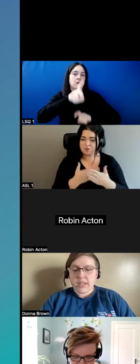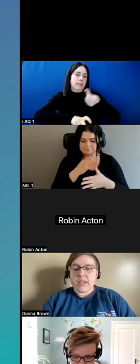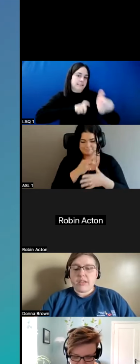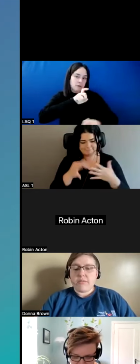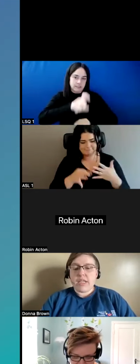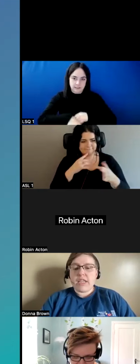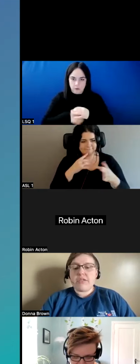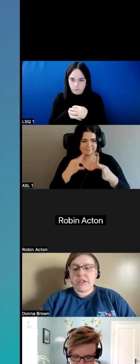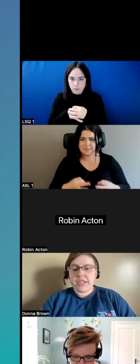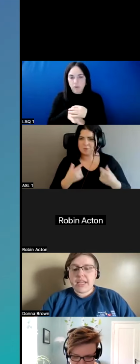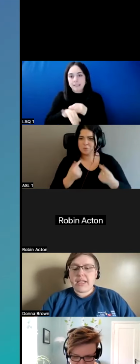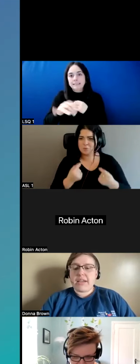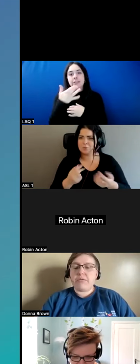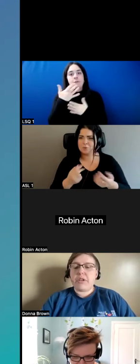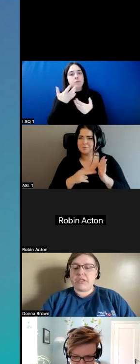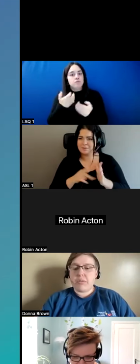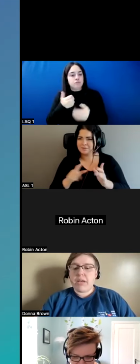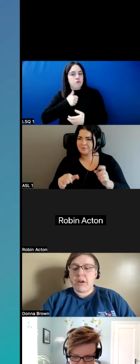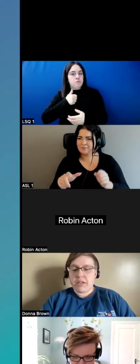Si on veut prendre de bonnes décisions,